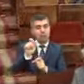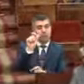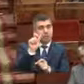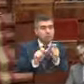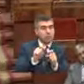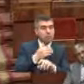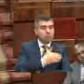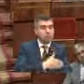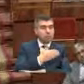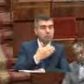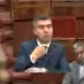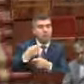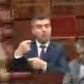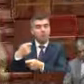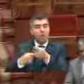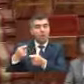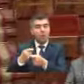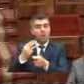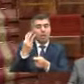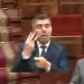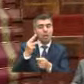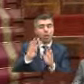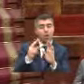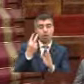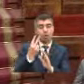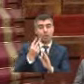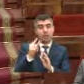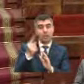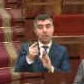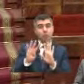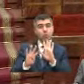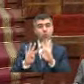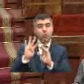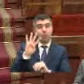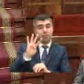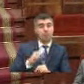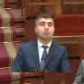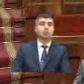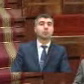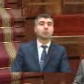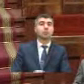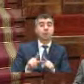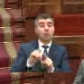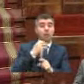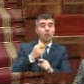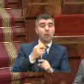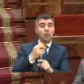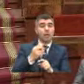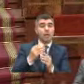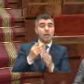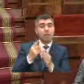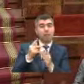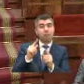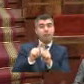والاستيراد، حوالي تقريبا 23.49 تيرا وات بمعنى 10 اس